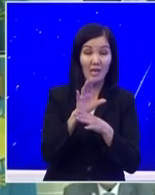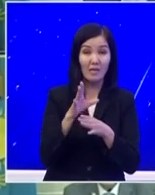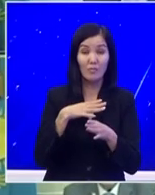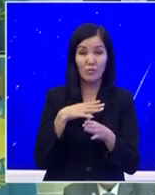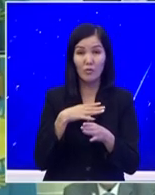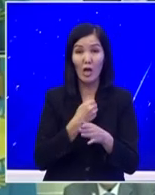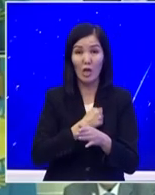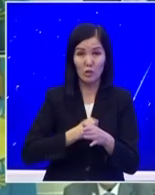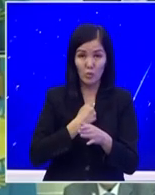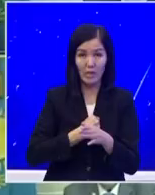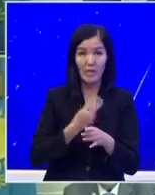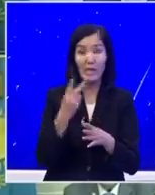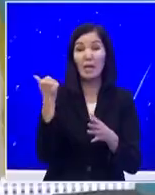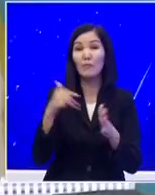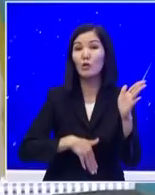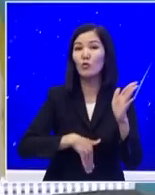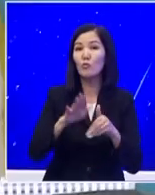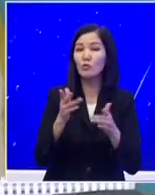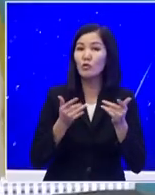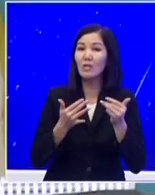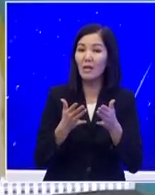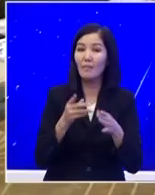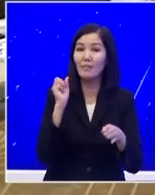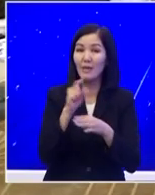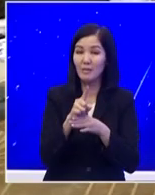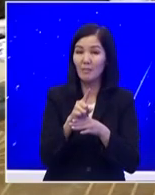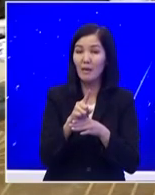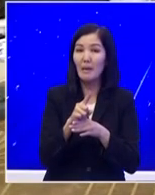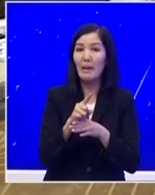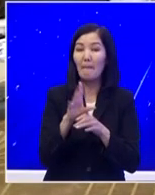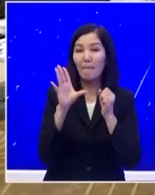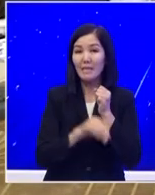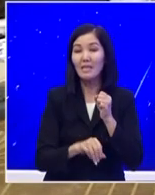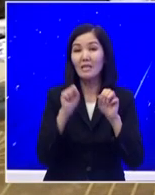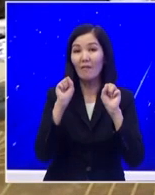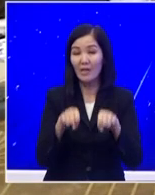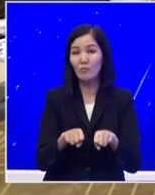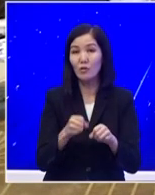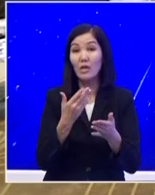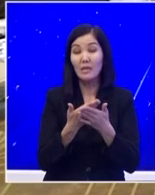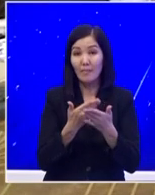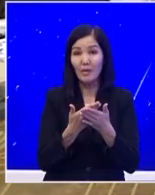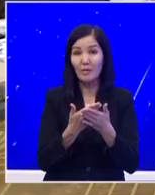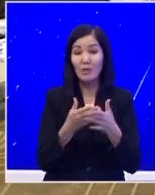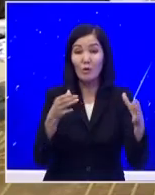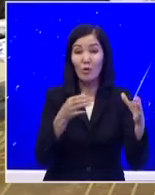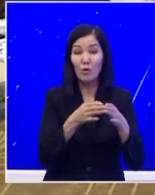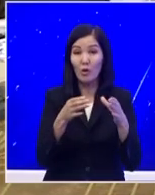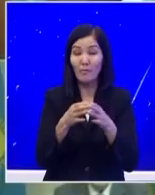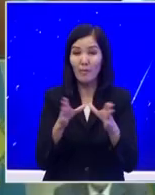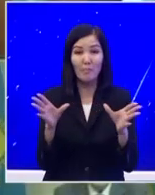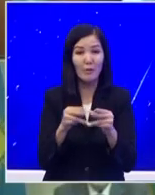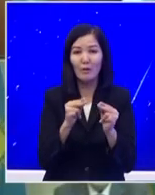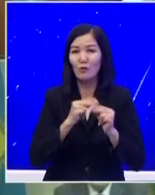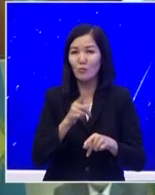қалыптасқан ахуалды екі аптада жақсартуларын талап етті. Соңғы мүмкіндік. Олай болмаған жағдайда үкіметтің осы құрамда жұмыс істеуі туралы